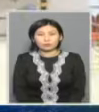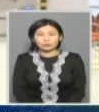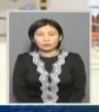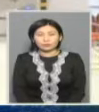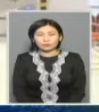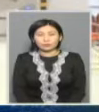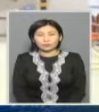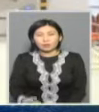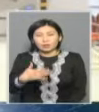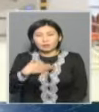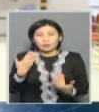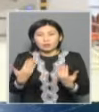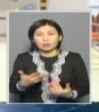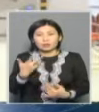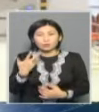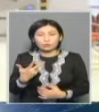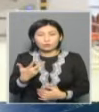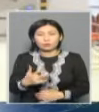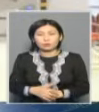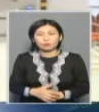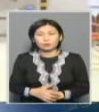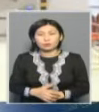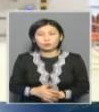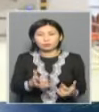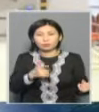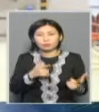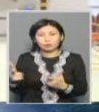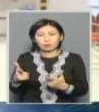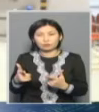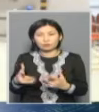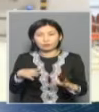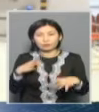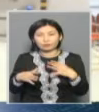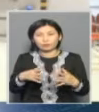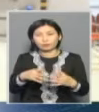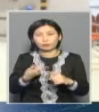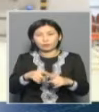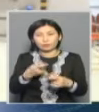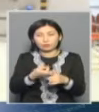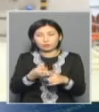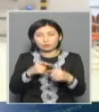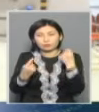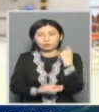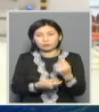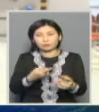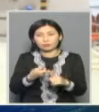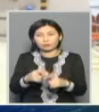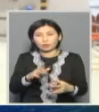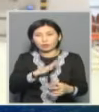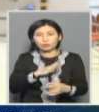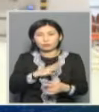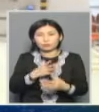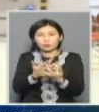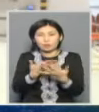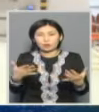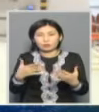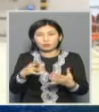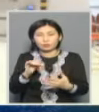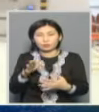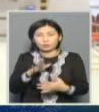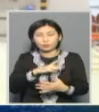Бізде қазір 3 заготовка деп айтады, енді темірдің құйылмасы квадраттық формада